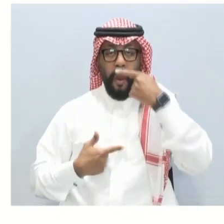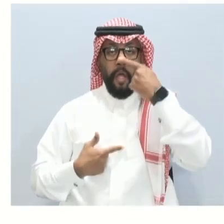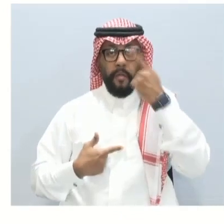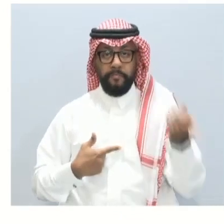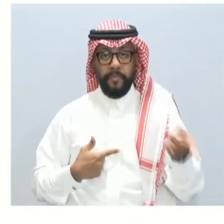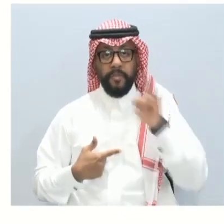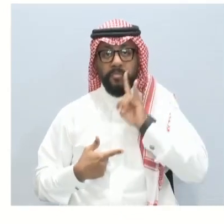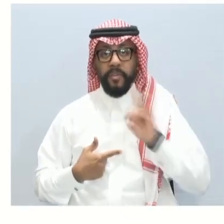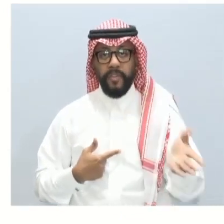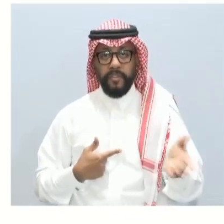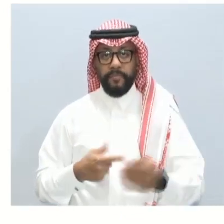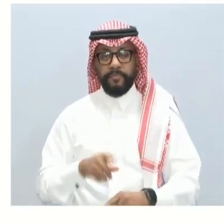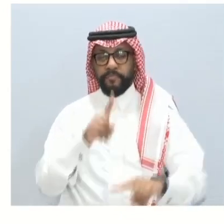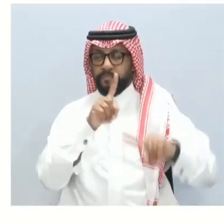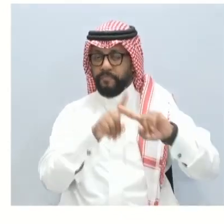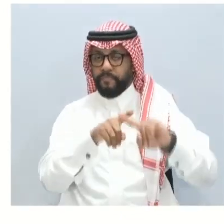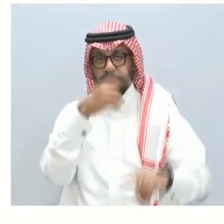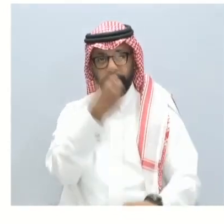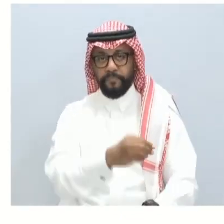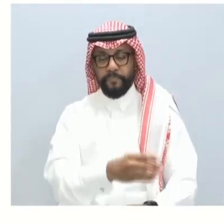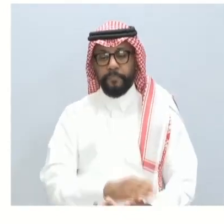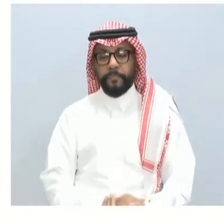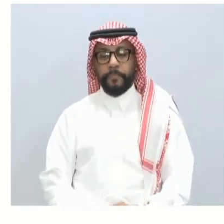انواع واقسام الكفر